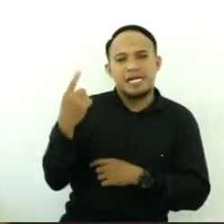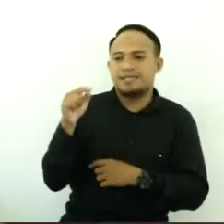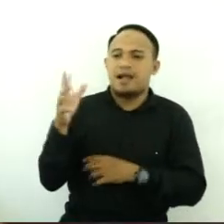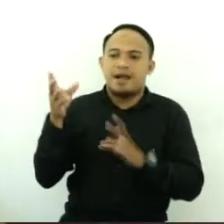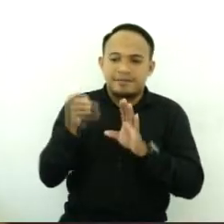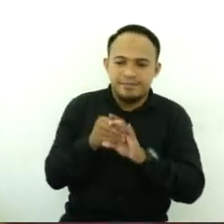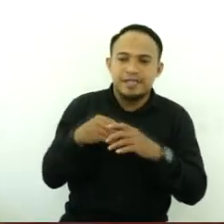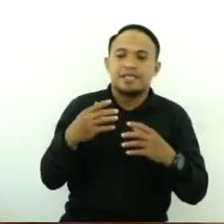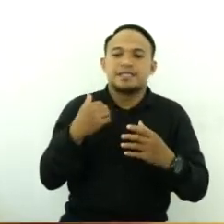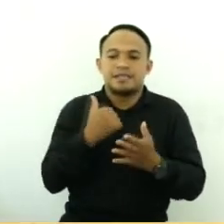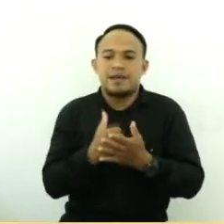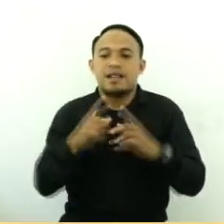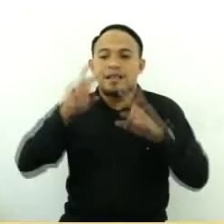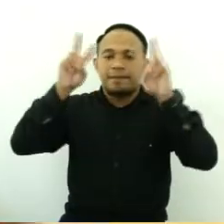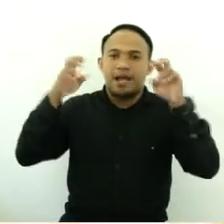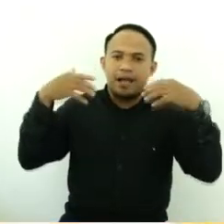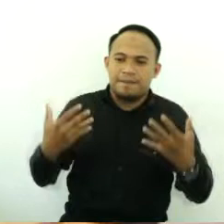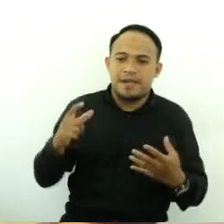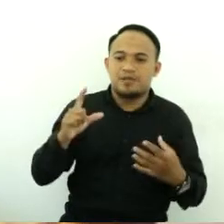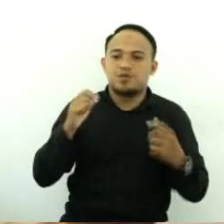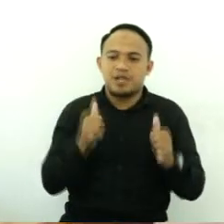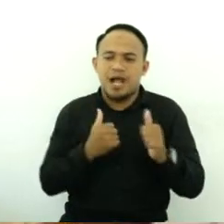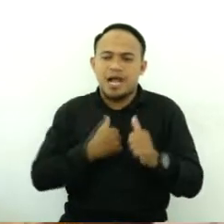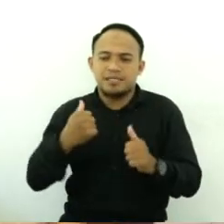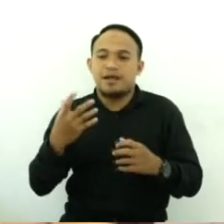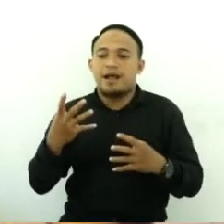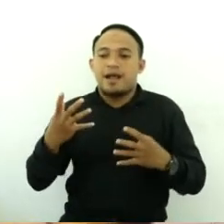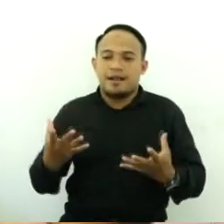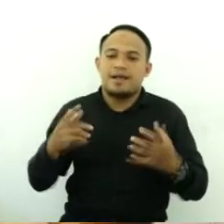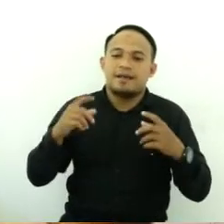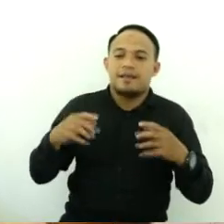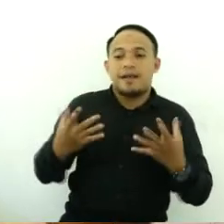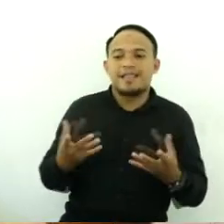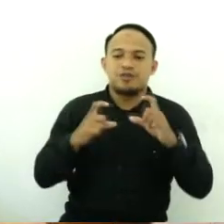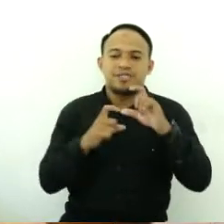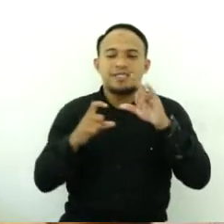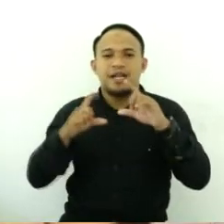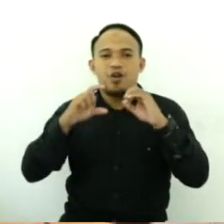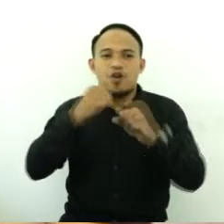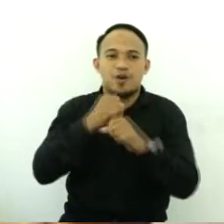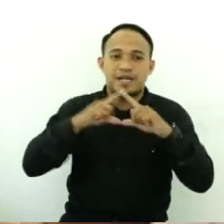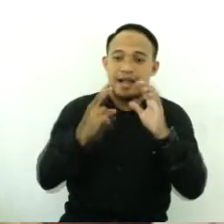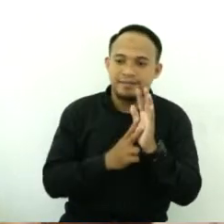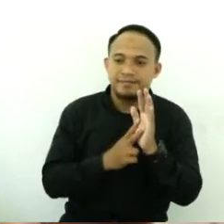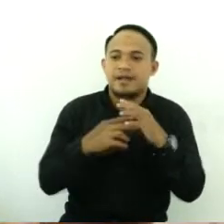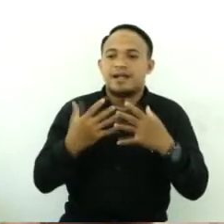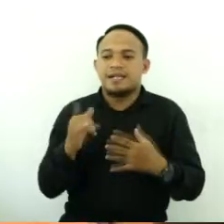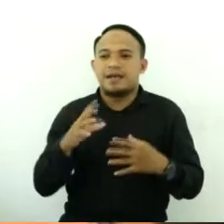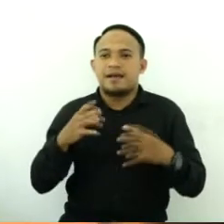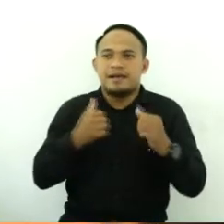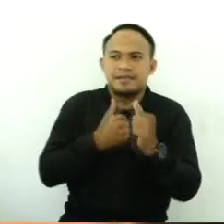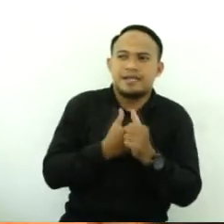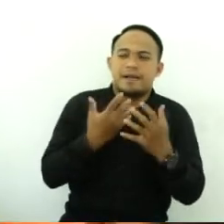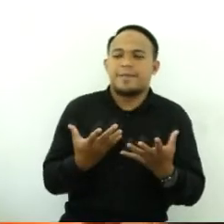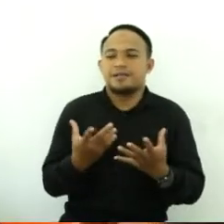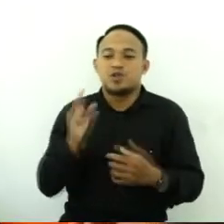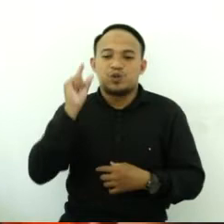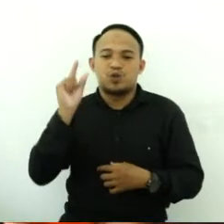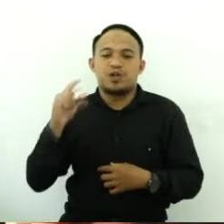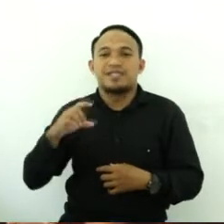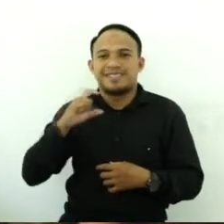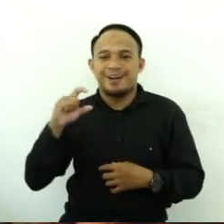ataupun slogan yang akan diangkat untuk pencalonan tuan rumah bersama font ke-22 Hai